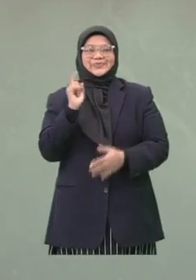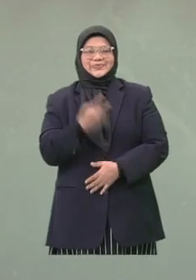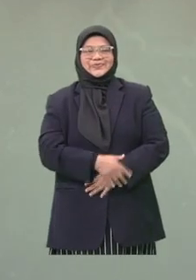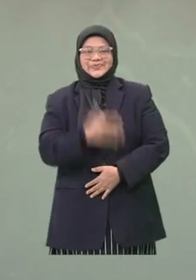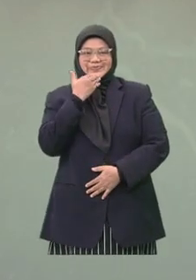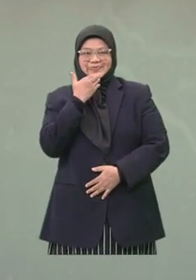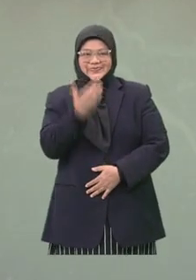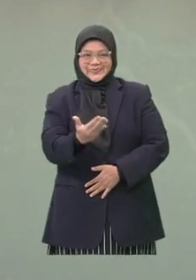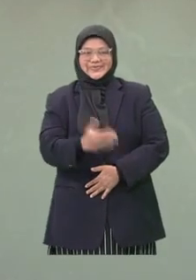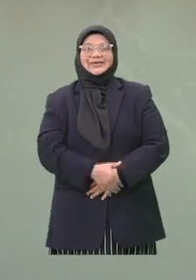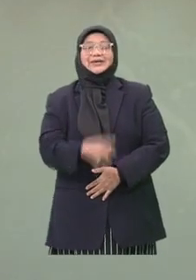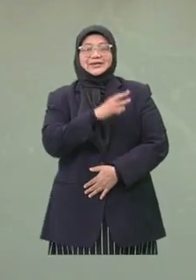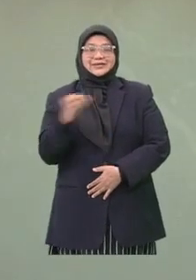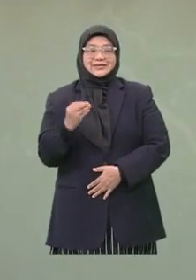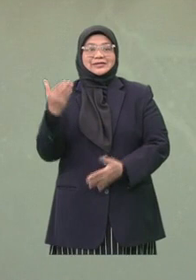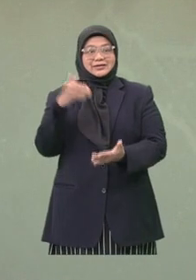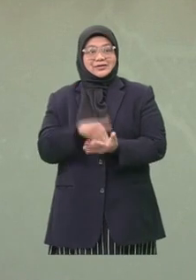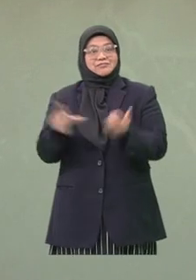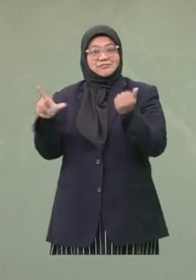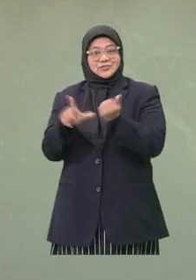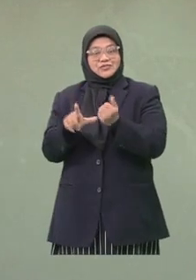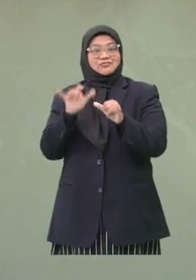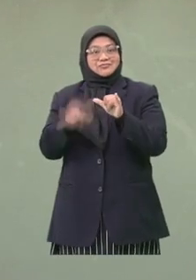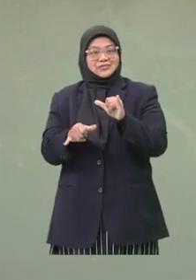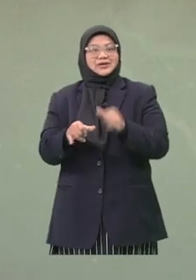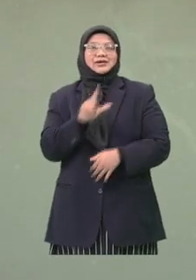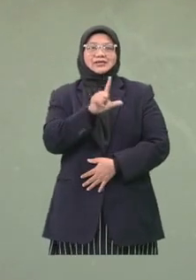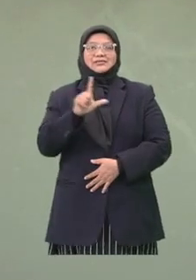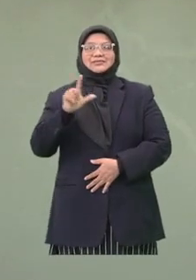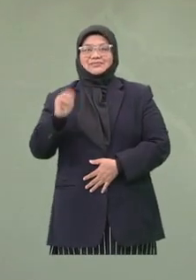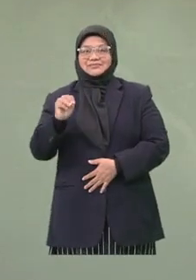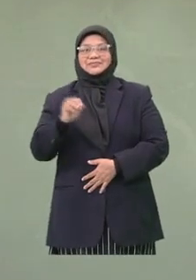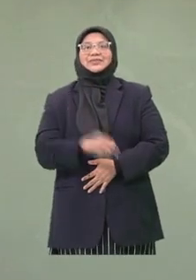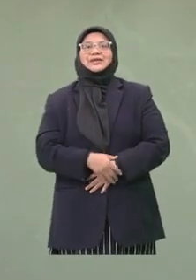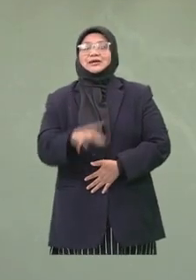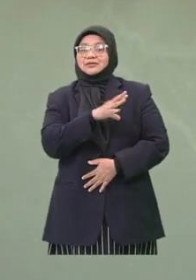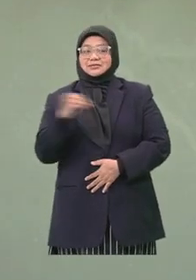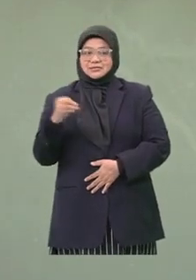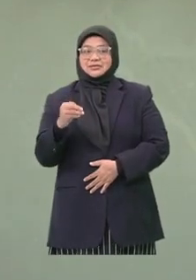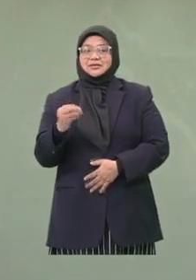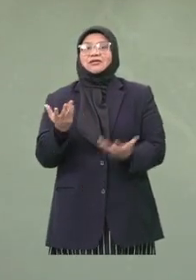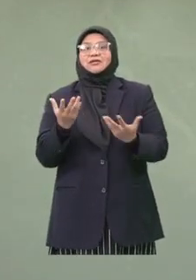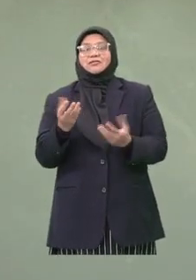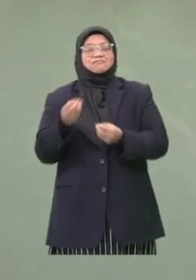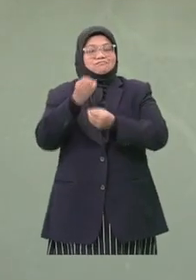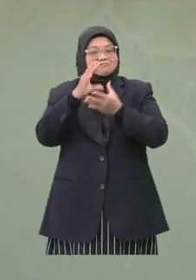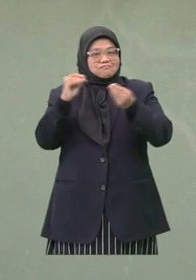terima kasih Mu Aizan. Itu dia tadi penolong jurutera Lembaga Lebuh Raya Malaysia LLM yang memberi sedikit